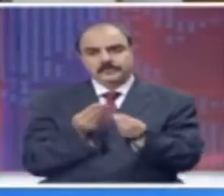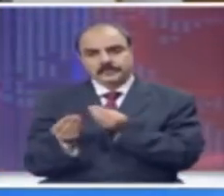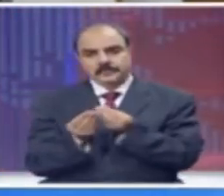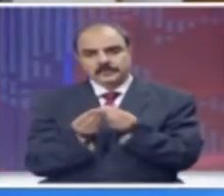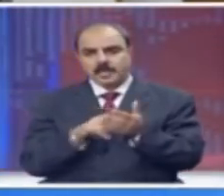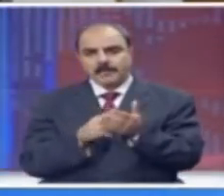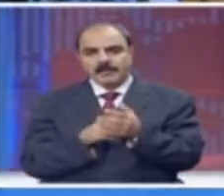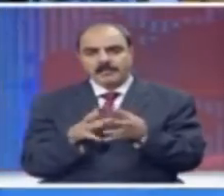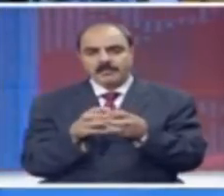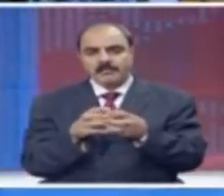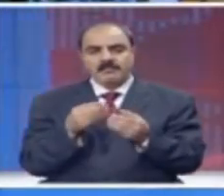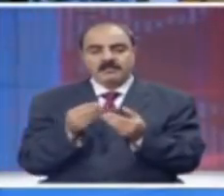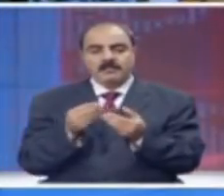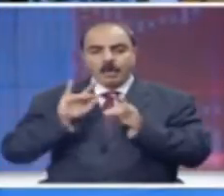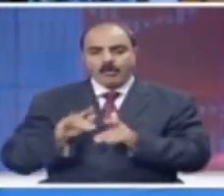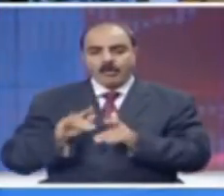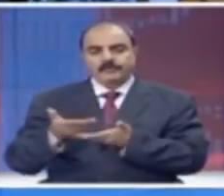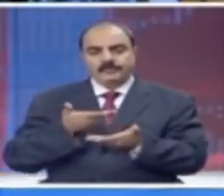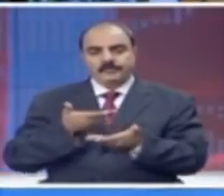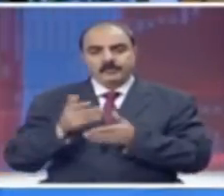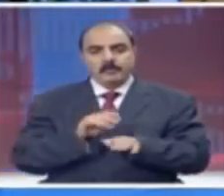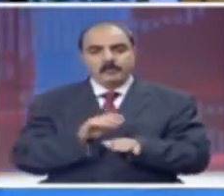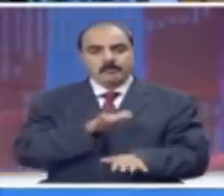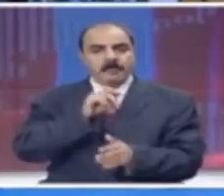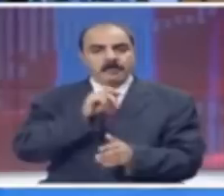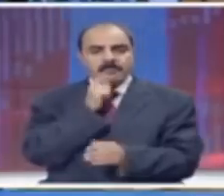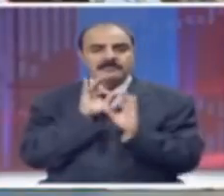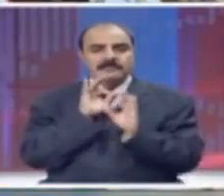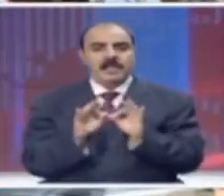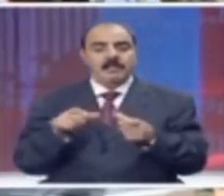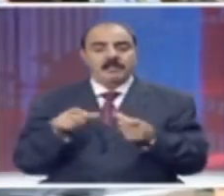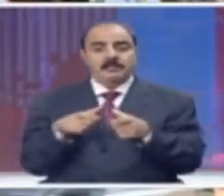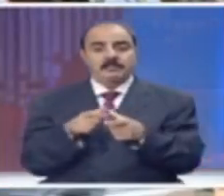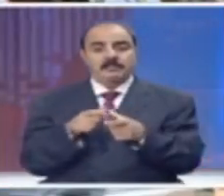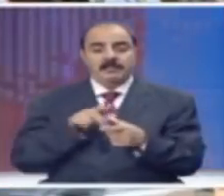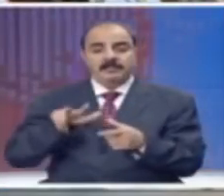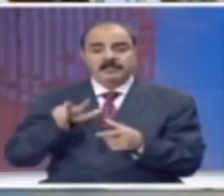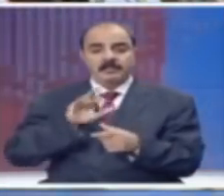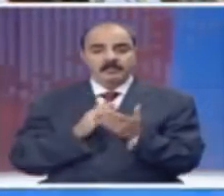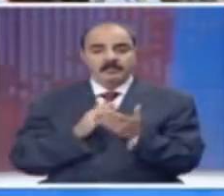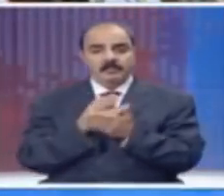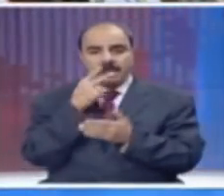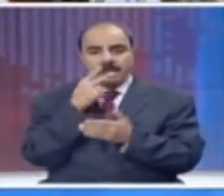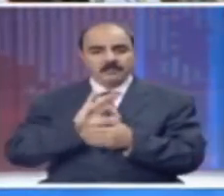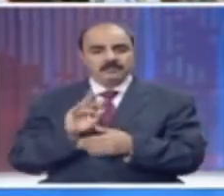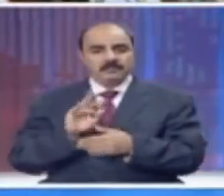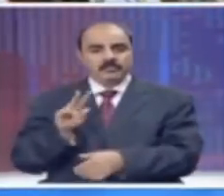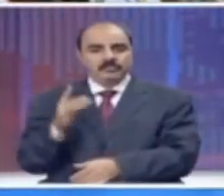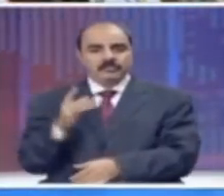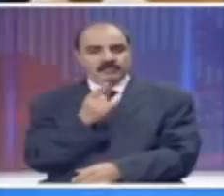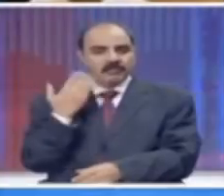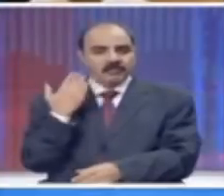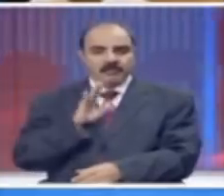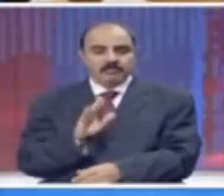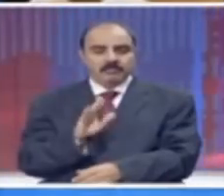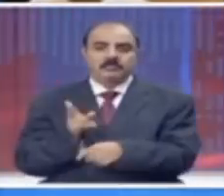للتباحث حول كيفية إعادة المفاوضات بشأن السد في ضوء مخرجات اجتماع وزراء الخارجية والمياه للدول